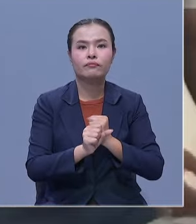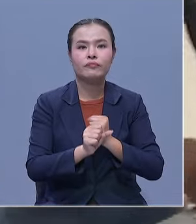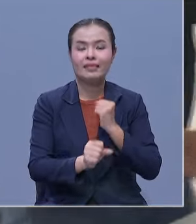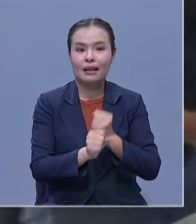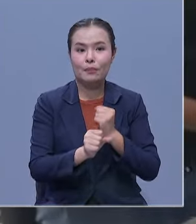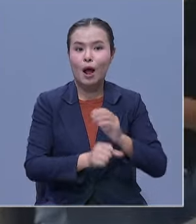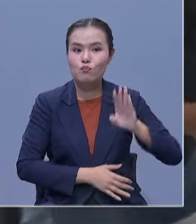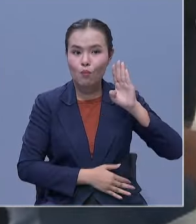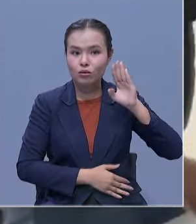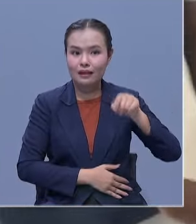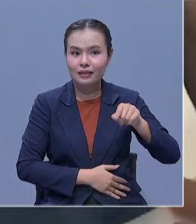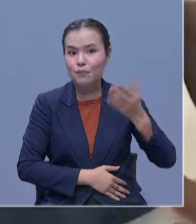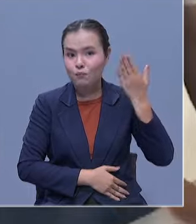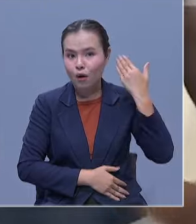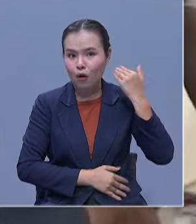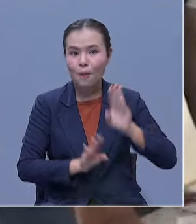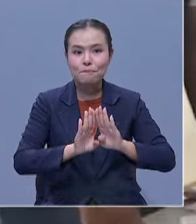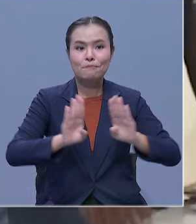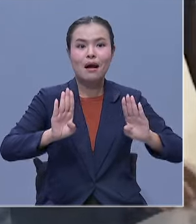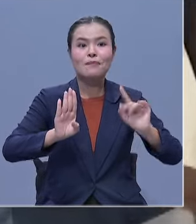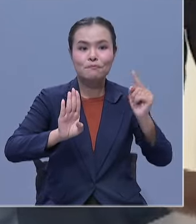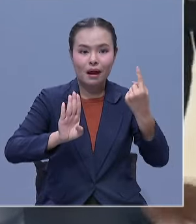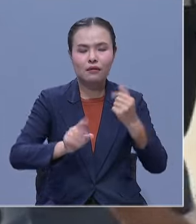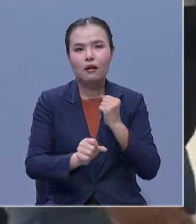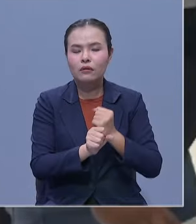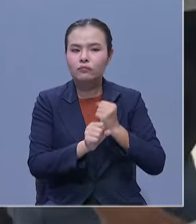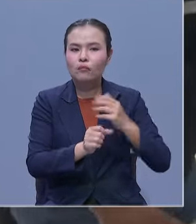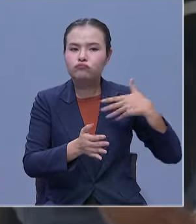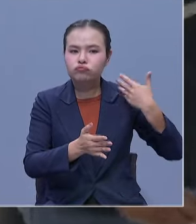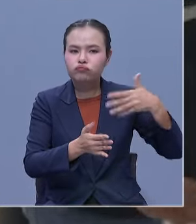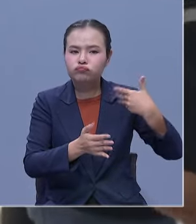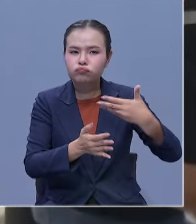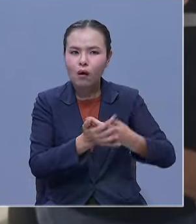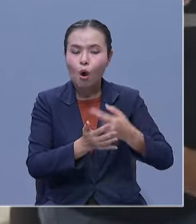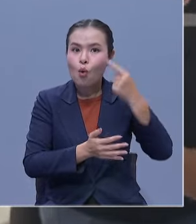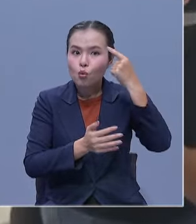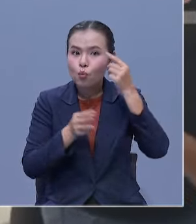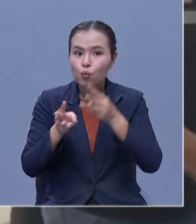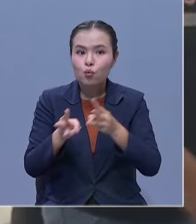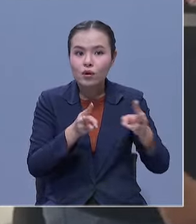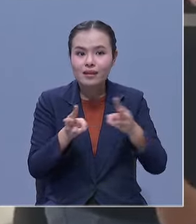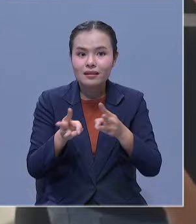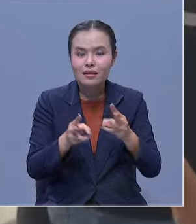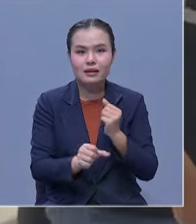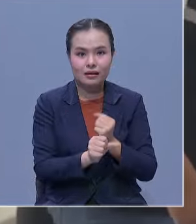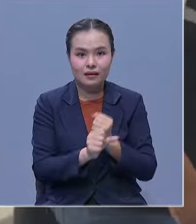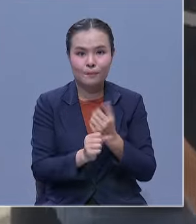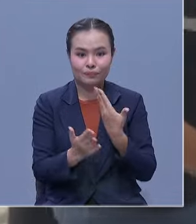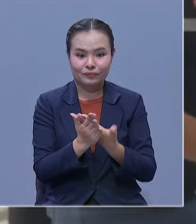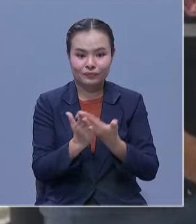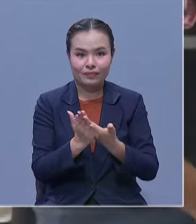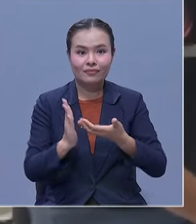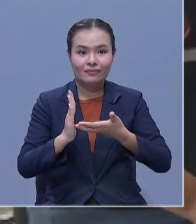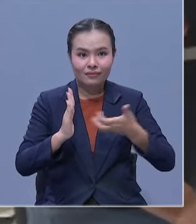ที่บริษัทสินเชื่อแห่งนี้มาตั้งแต่บริษัทเปิดนะครับพอทำไปสักระยะหนึ่งก็เริ่มรู้ช่องทางที่จะเอาเงินหลังจ